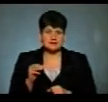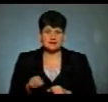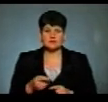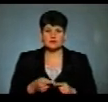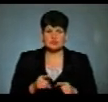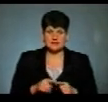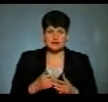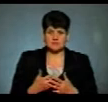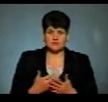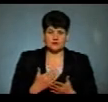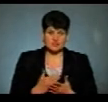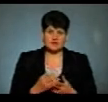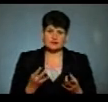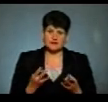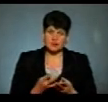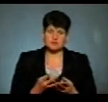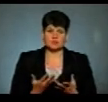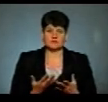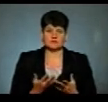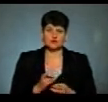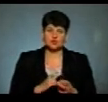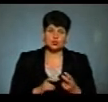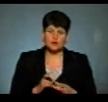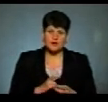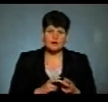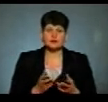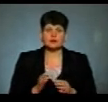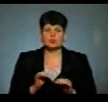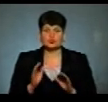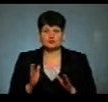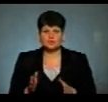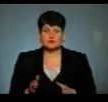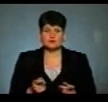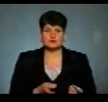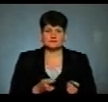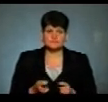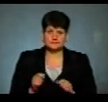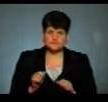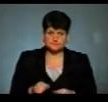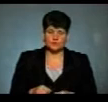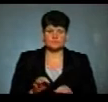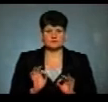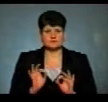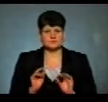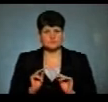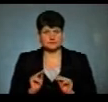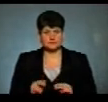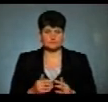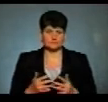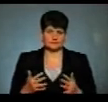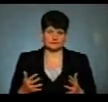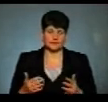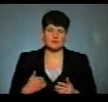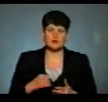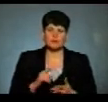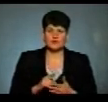це, напевно, йдеться, чи варто шукати, чи де вони можуть бути, в яких поставках, чи вони правдиві і таке інше. Ми